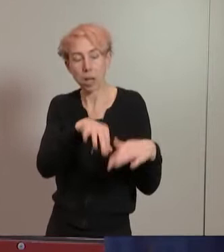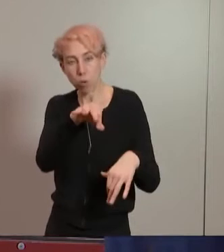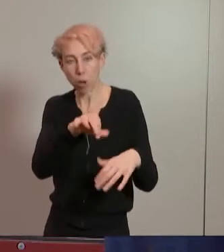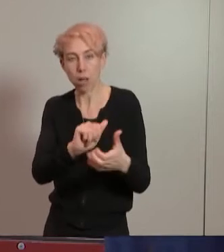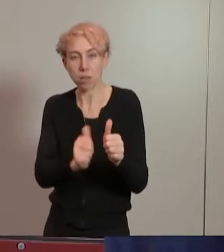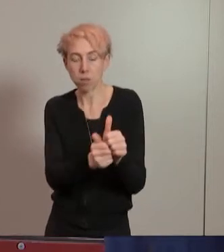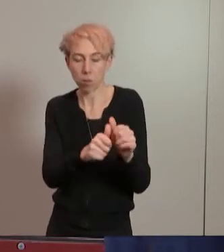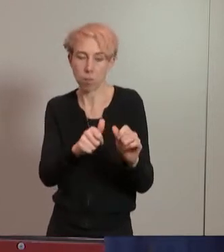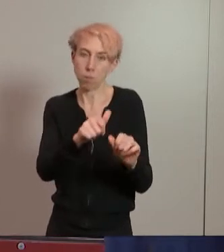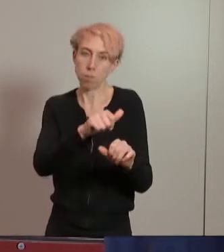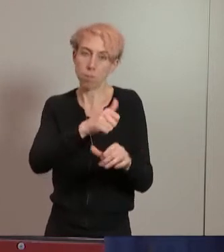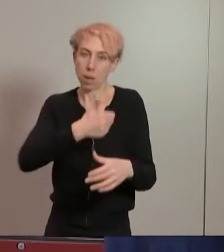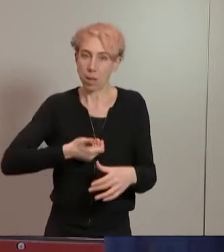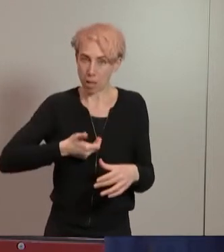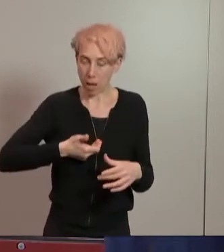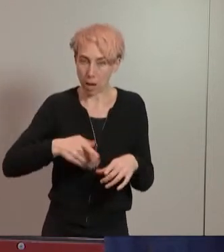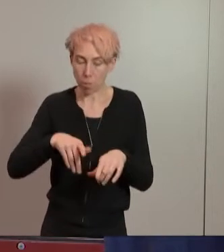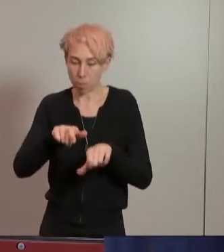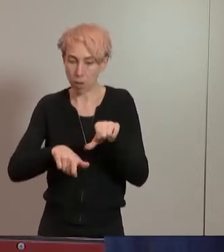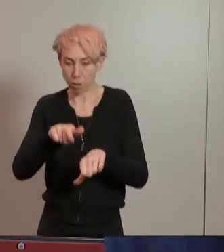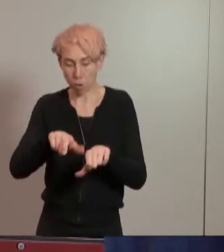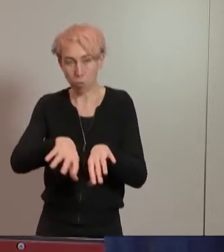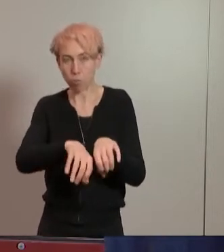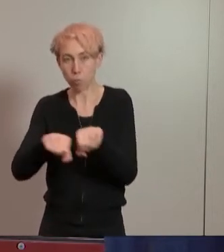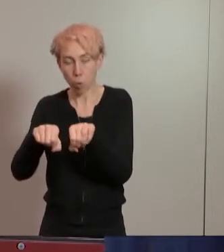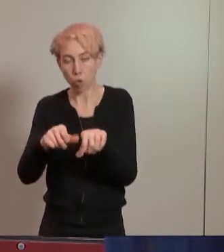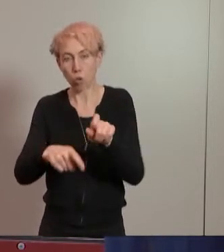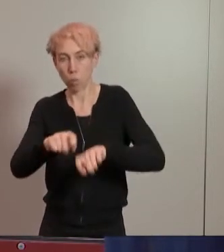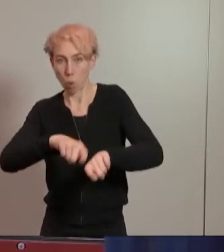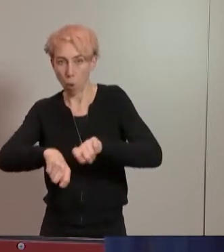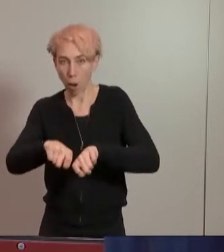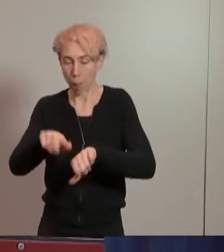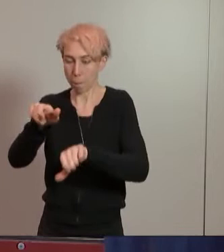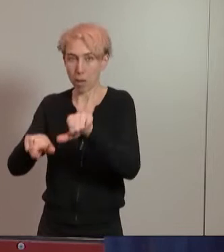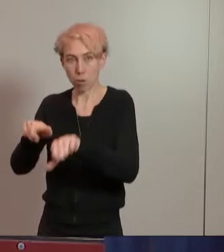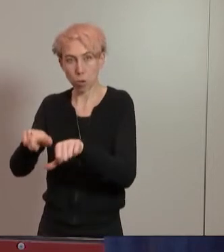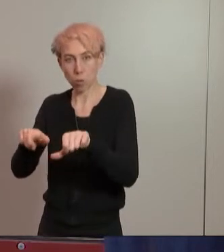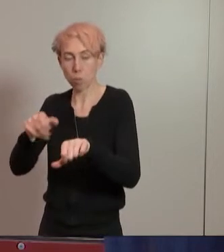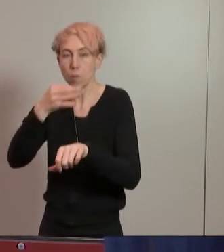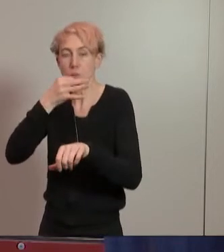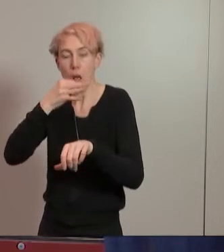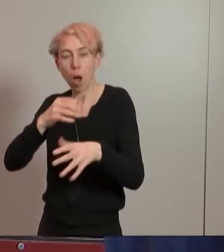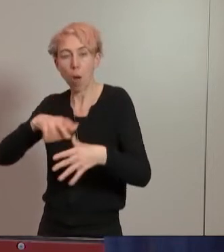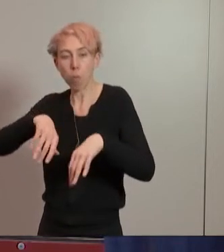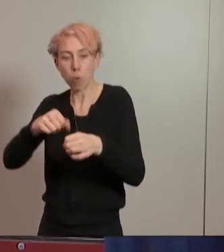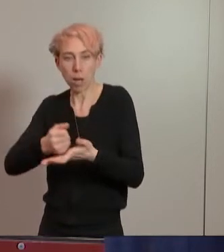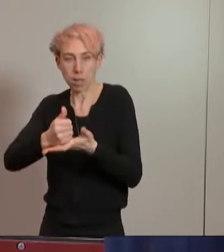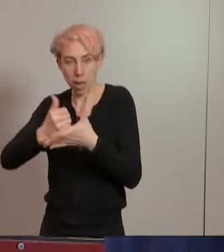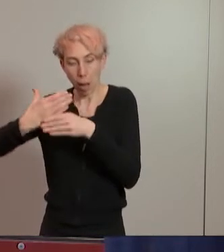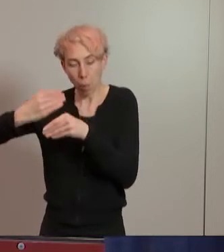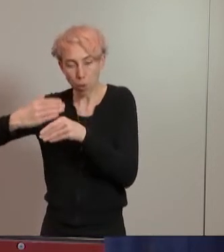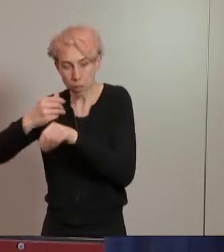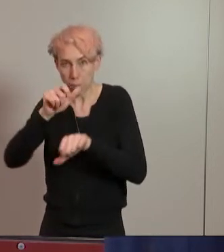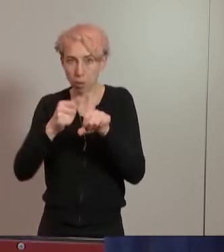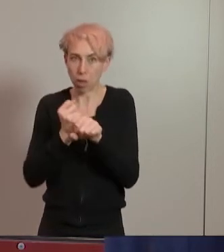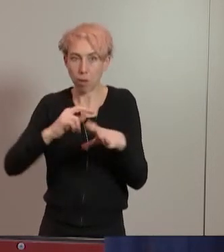les contractuels recrutés pour un accroissement temporaire d'activité, les personnes ayant bénéficié d'un emploi aidé, les apprentis, les